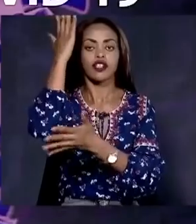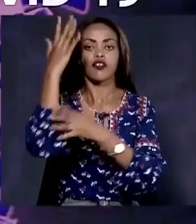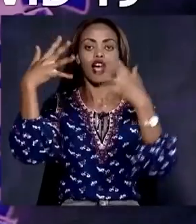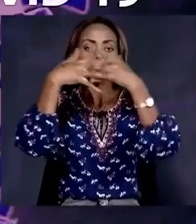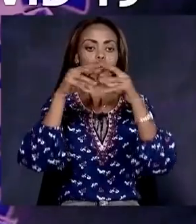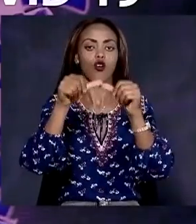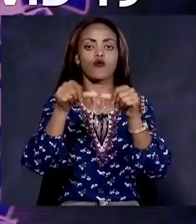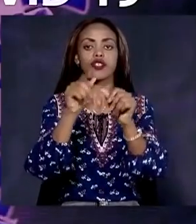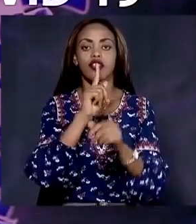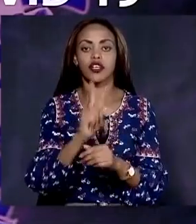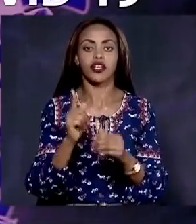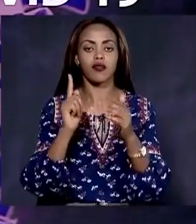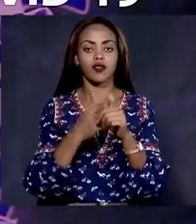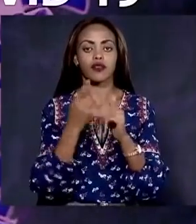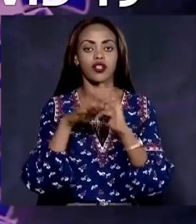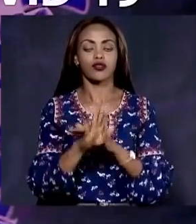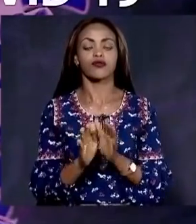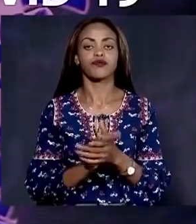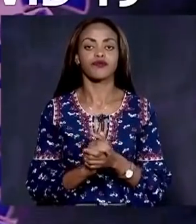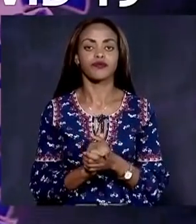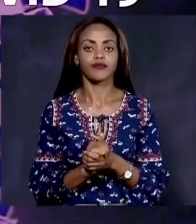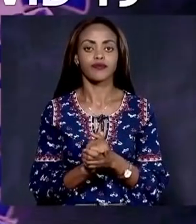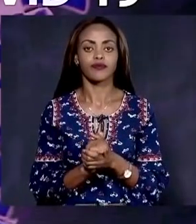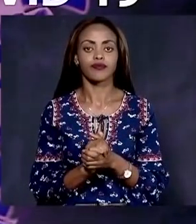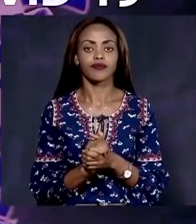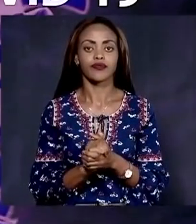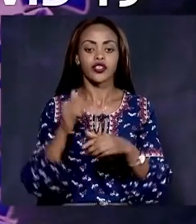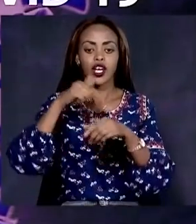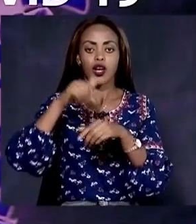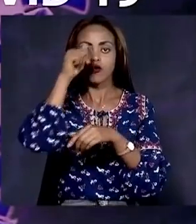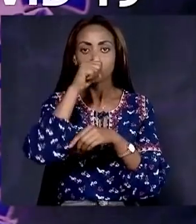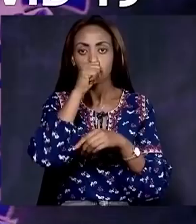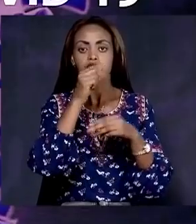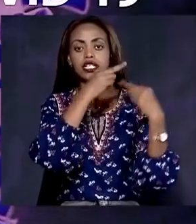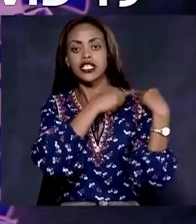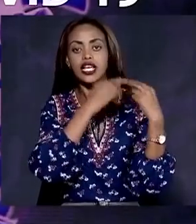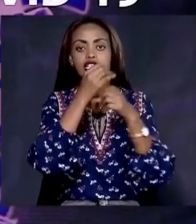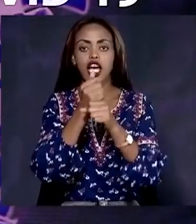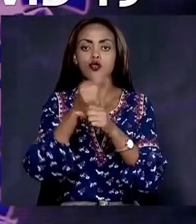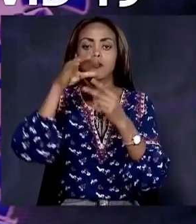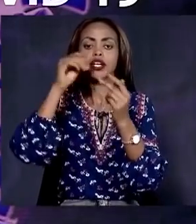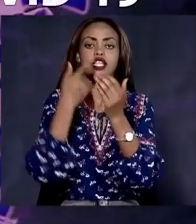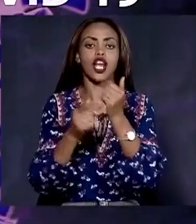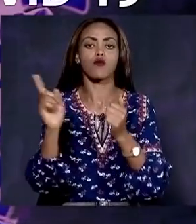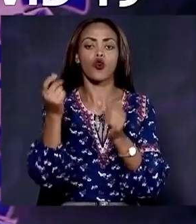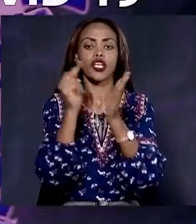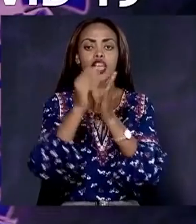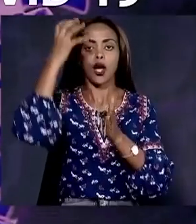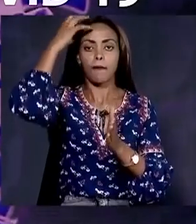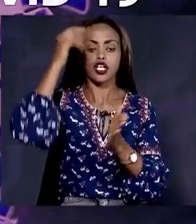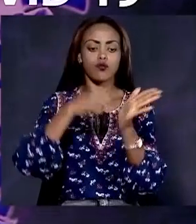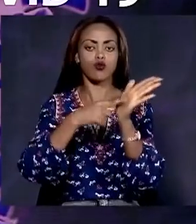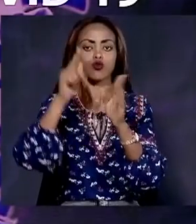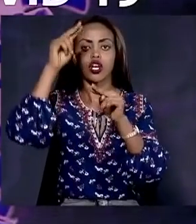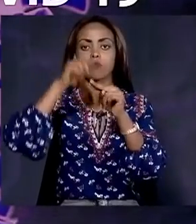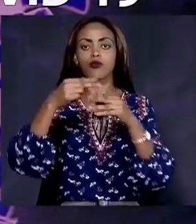حاضر نکم کن سنحنا نفل ما زینه کن سجر اب ایتیوپیا سلطان استحز بمرزات رحم خانو حقا منگستی بن الصورة